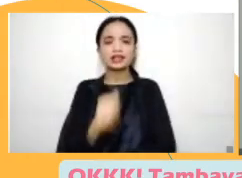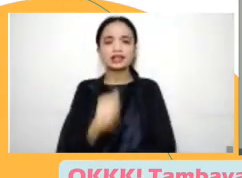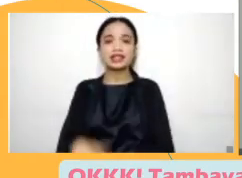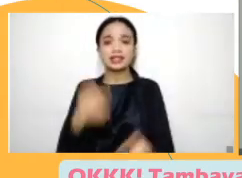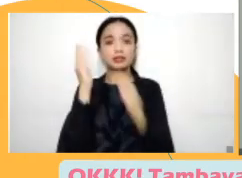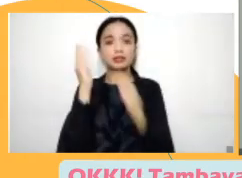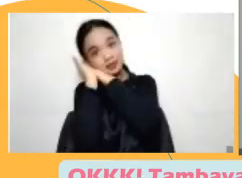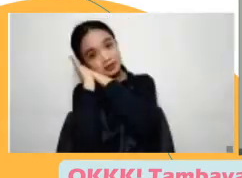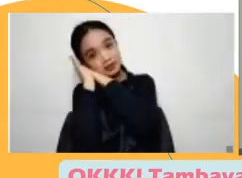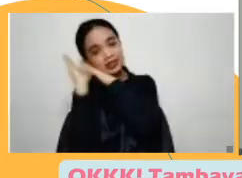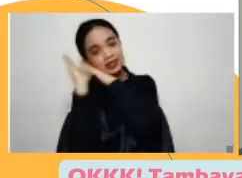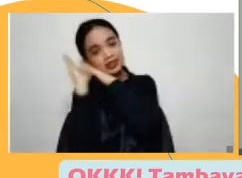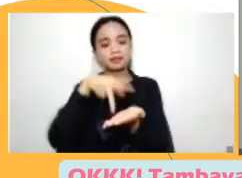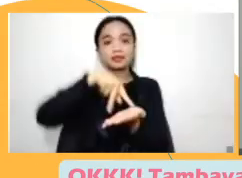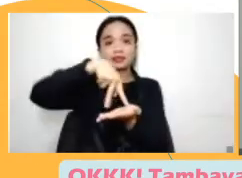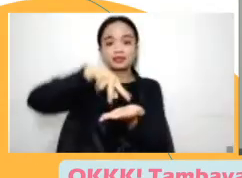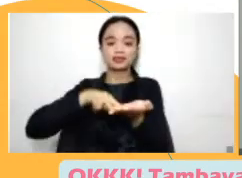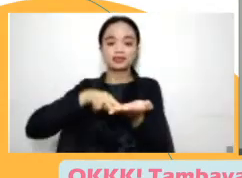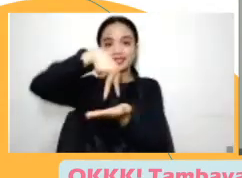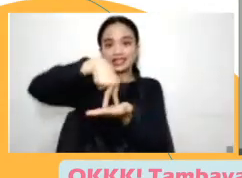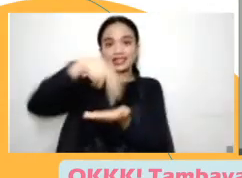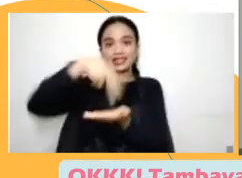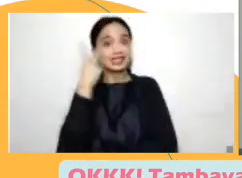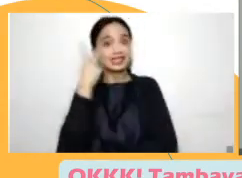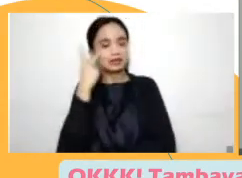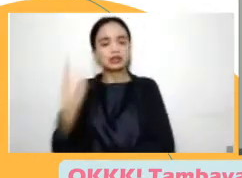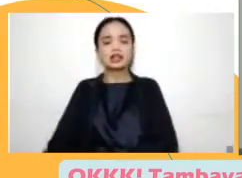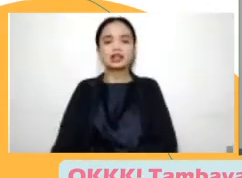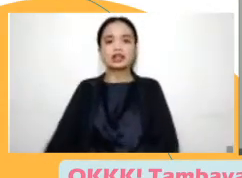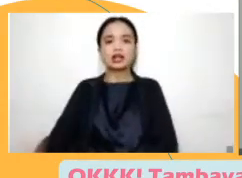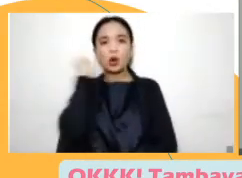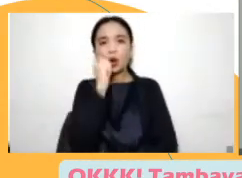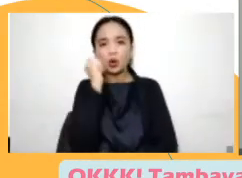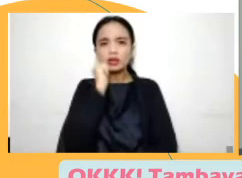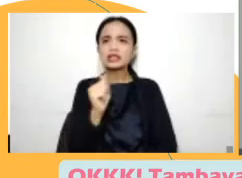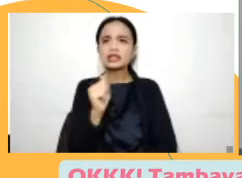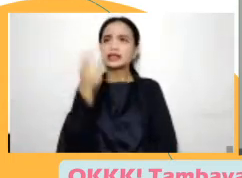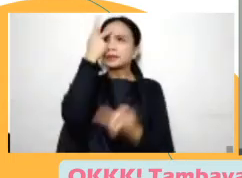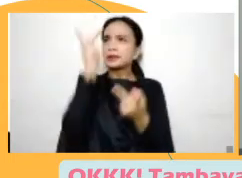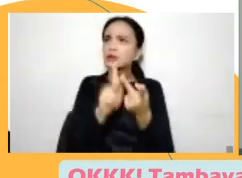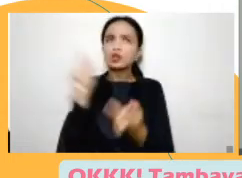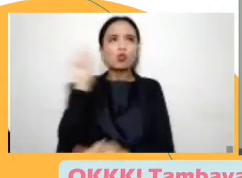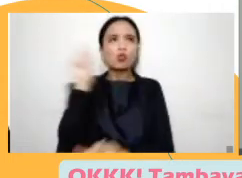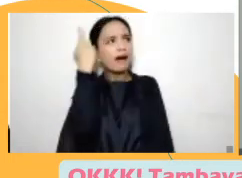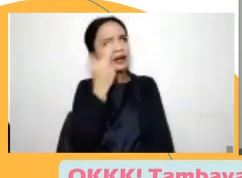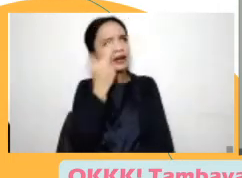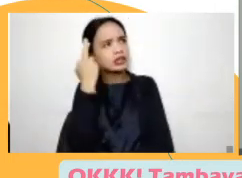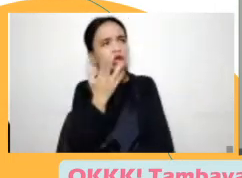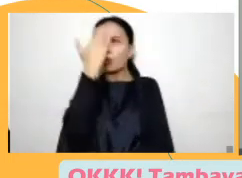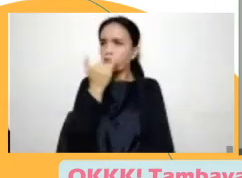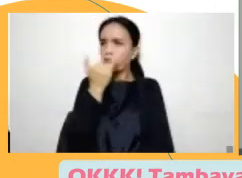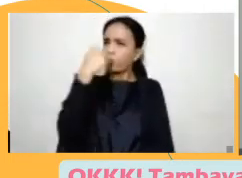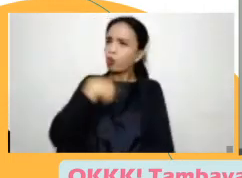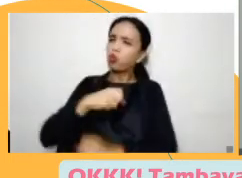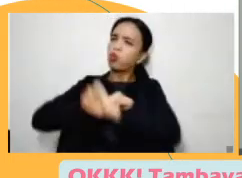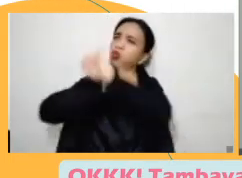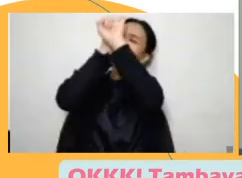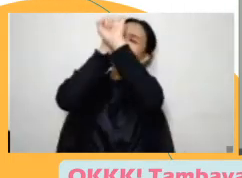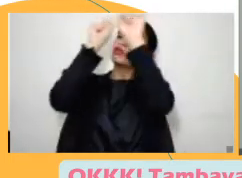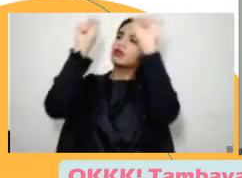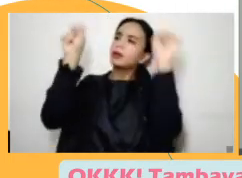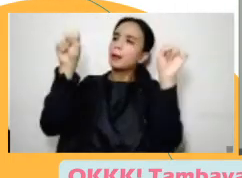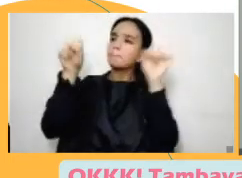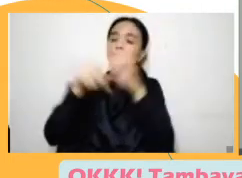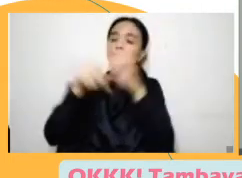Kung matatagpuan mo ang araw-araw na rason, bakit ka bumabangon? No? Hindi lang